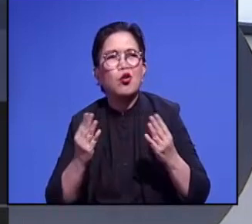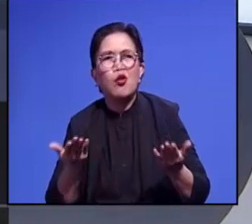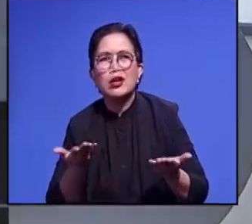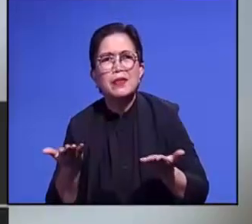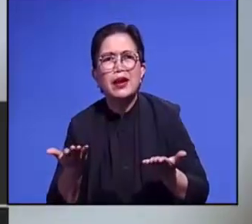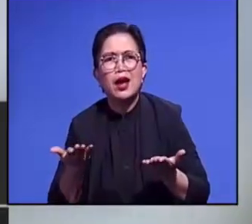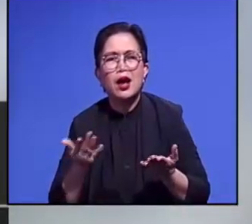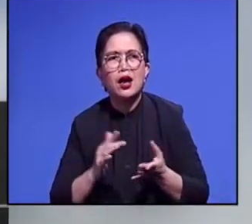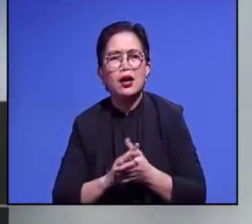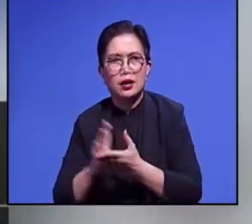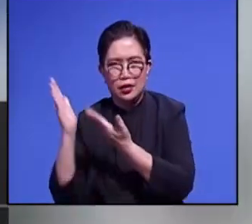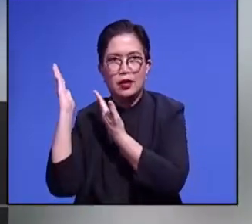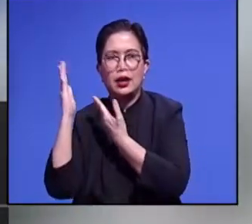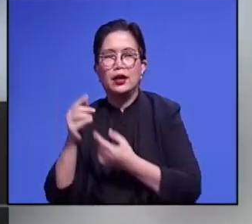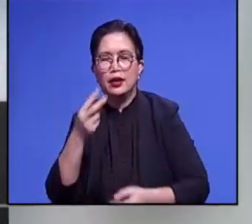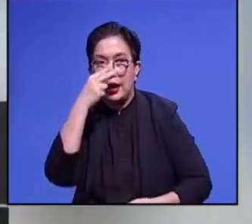ini